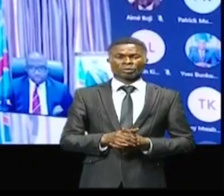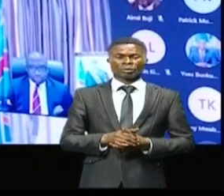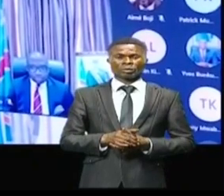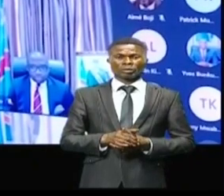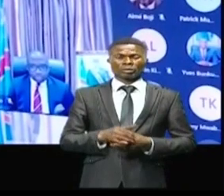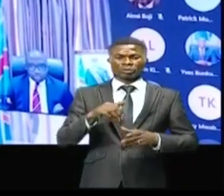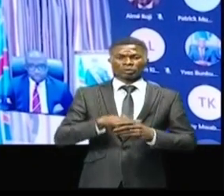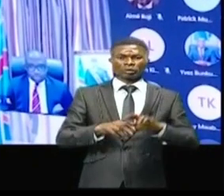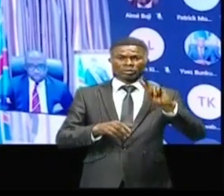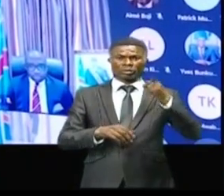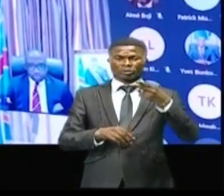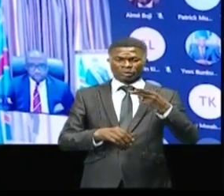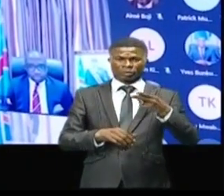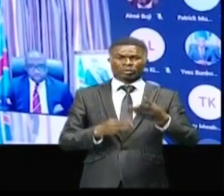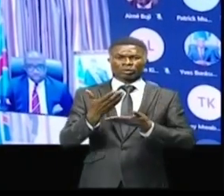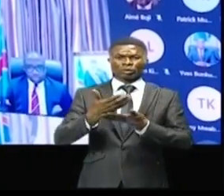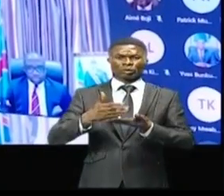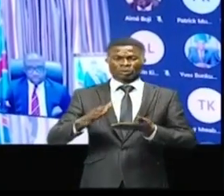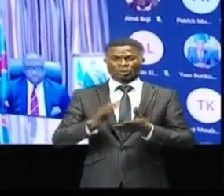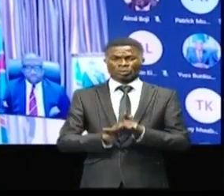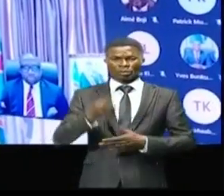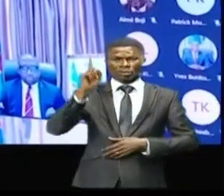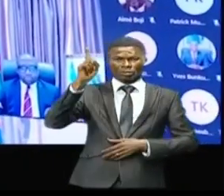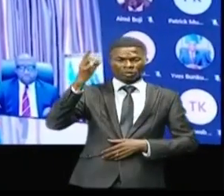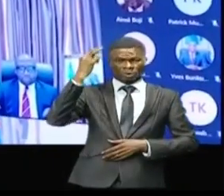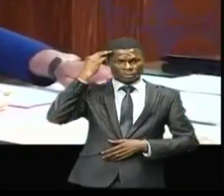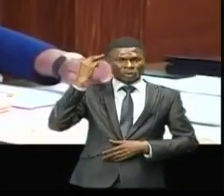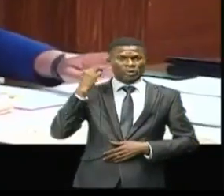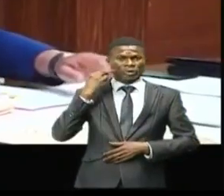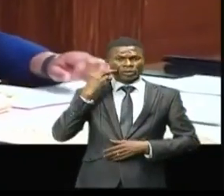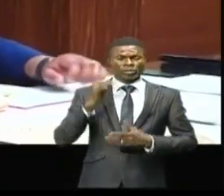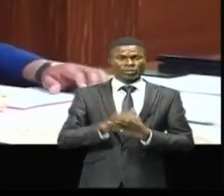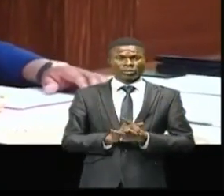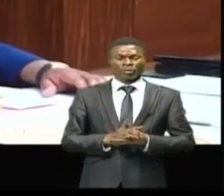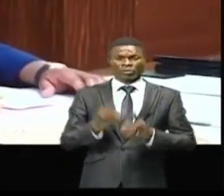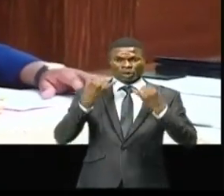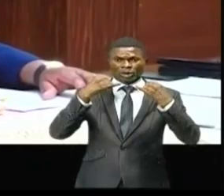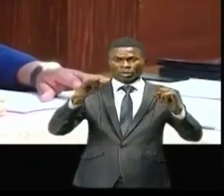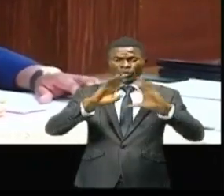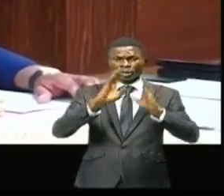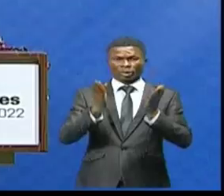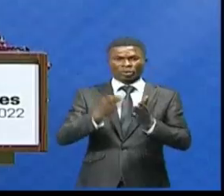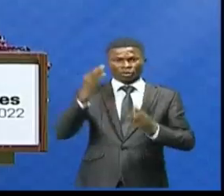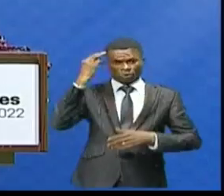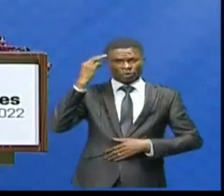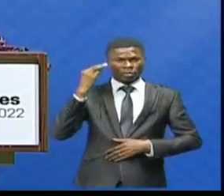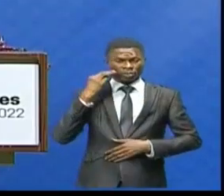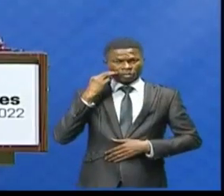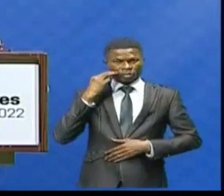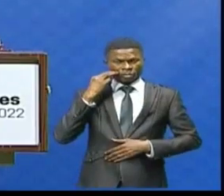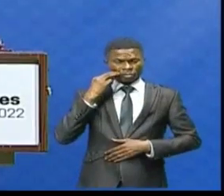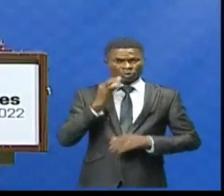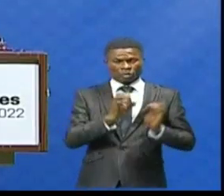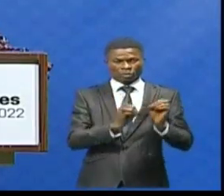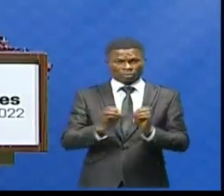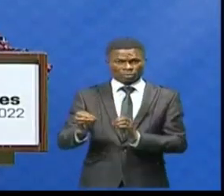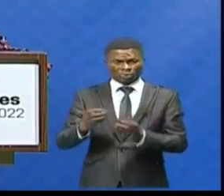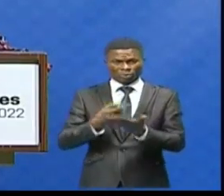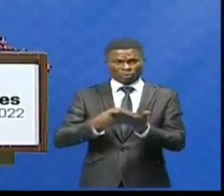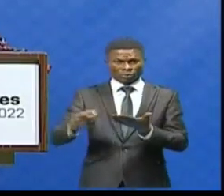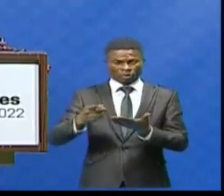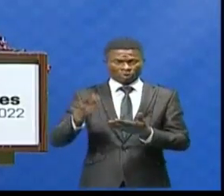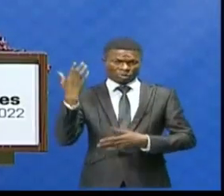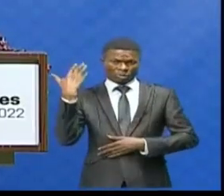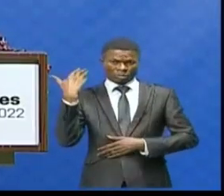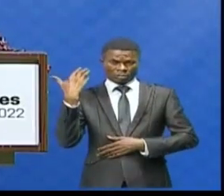dans un deuxième point le Premier ministre a informé les conseils d'avoir tenu dans la semaine qui